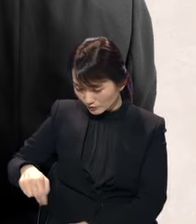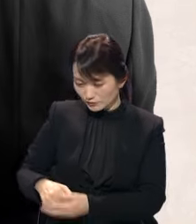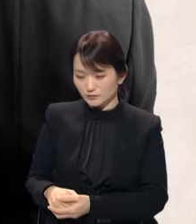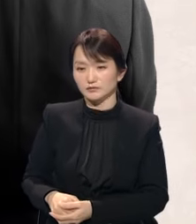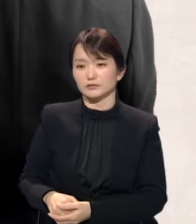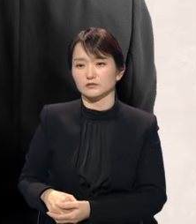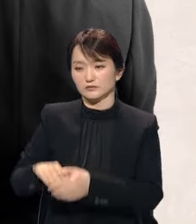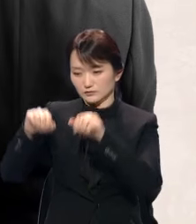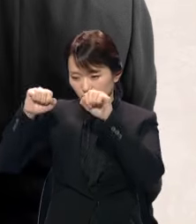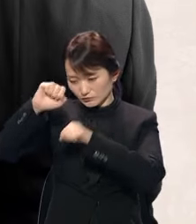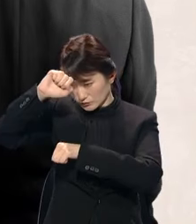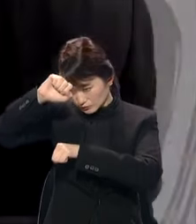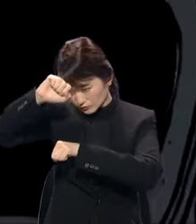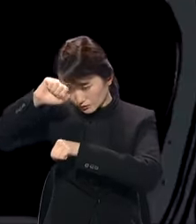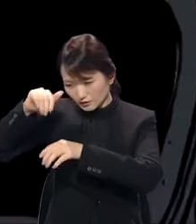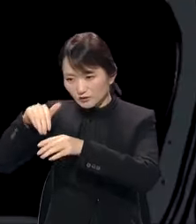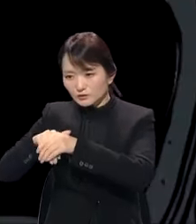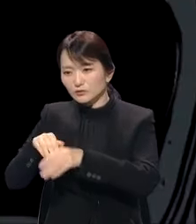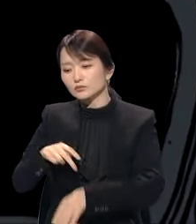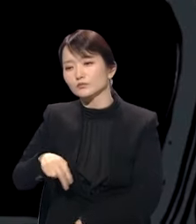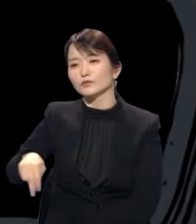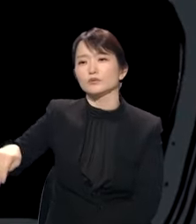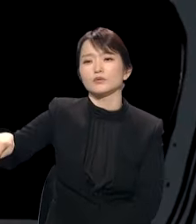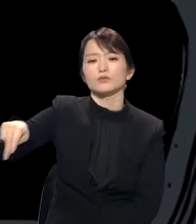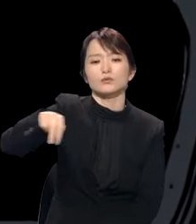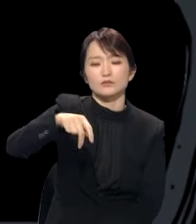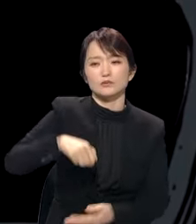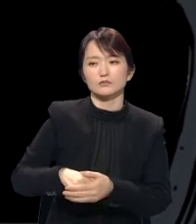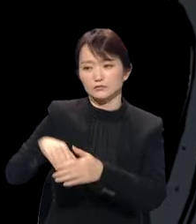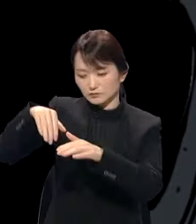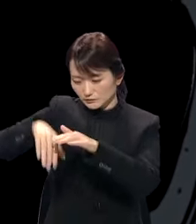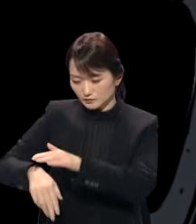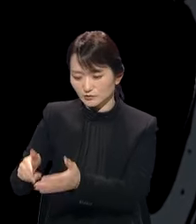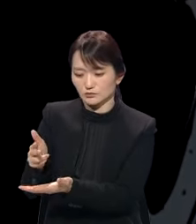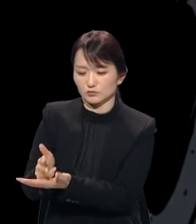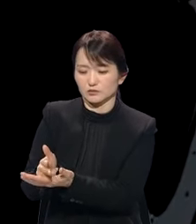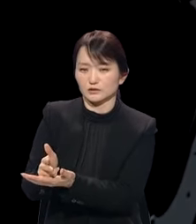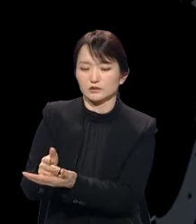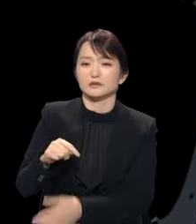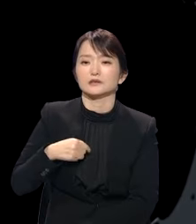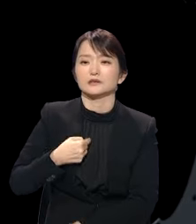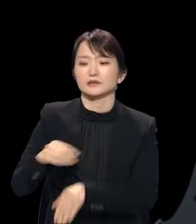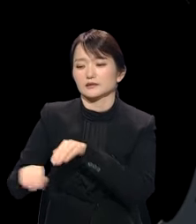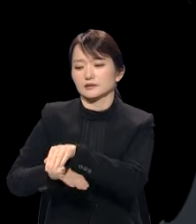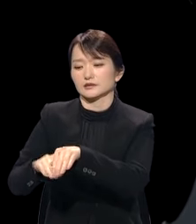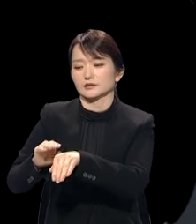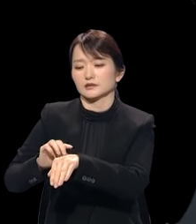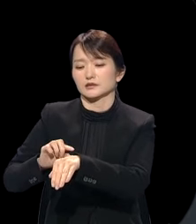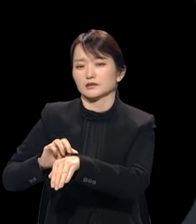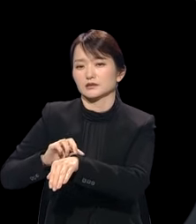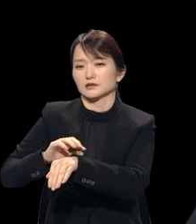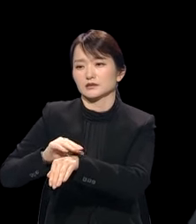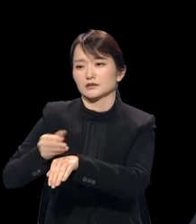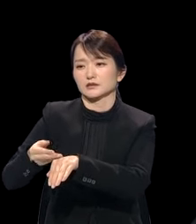건 뭐냐면 이 뭔가를 갖다가 하려고 하는 것이고, 또 지하 주차장에 내려가서 자기가 평소에 차량에 보관을 하고